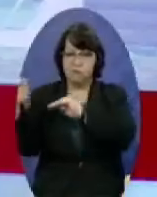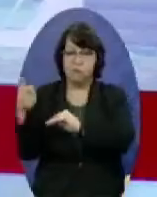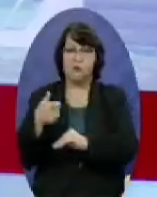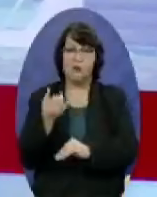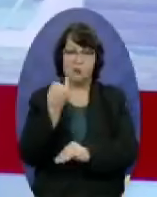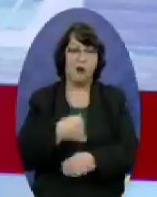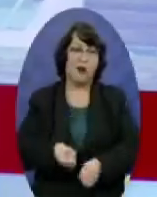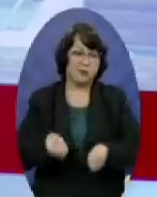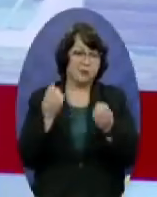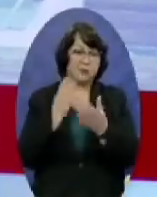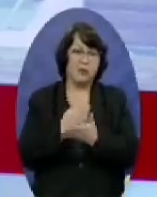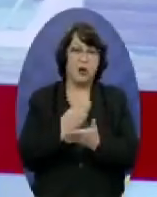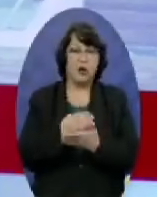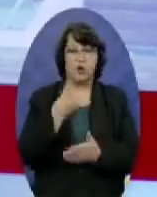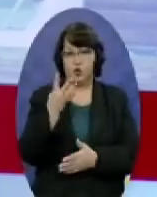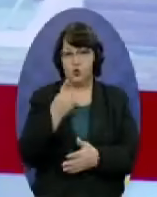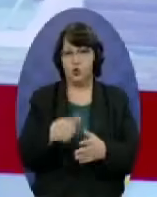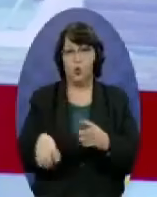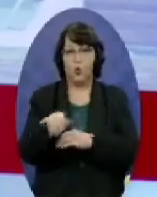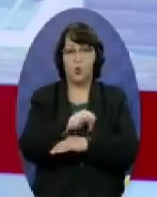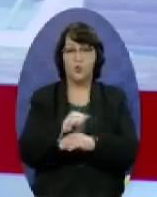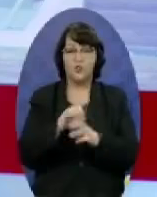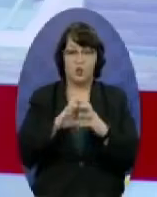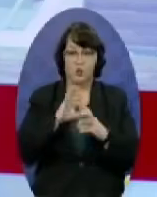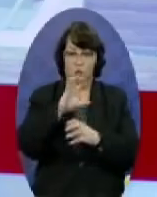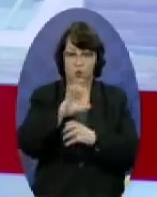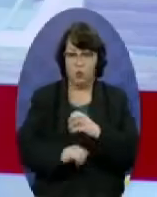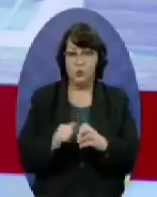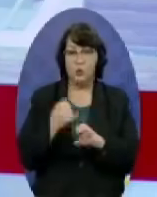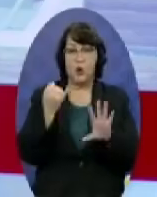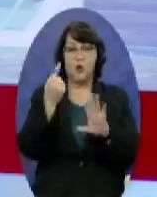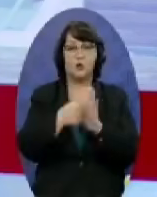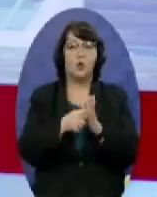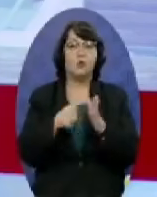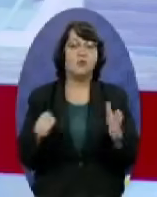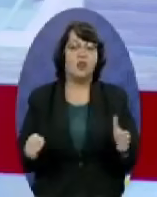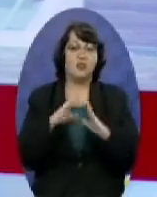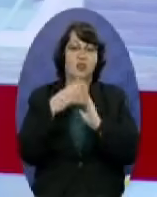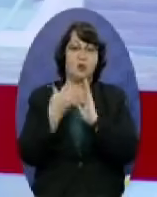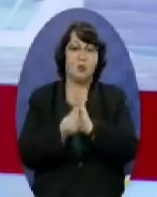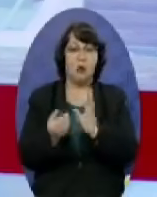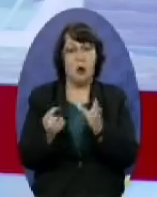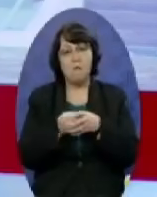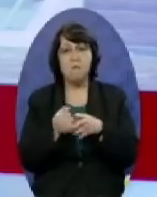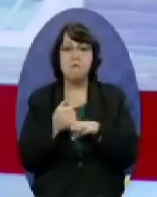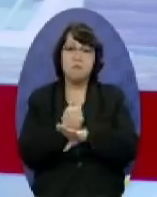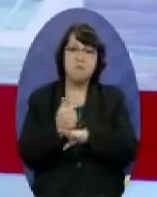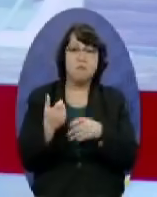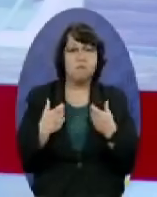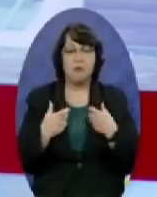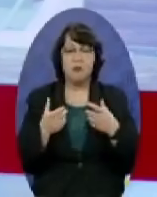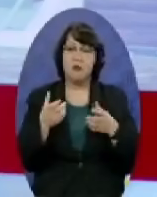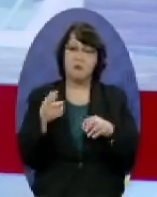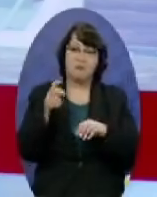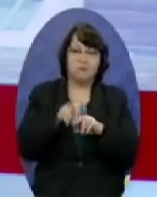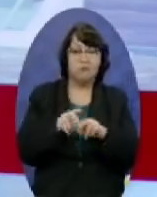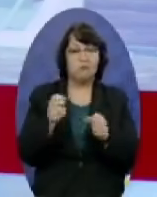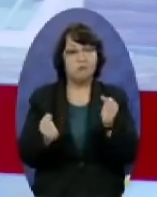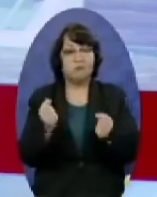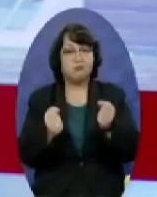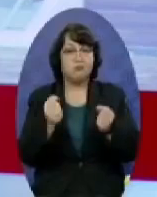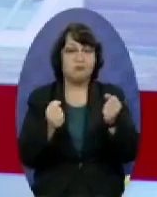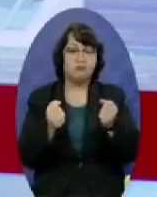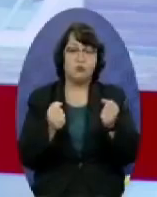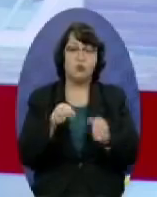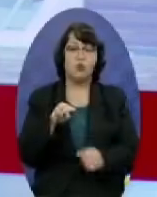Дэлхийн 41 орноор машинтайгаа 6 сарын турш аялсан төвшин жаргалын гэр бүлийг бид энэ удаагийн цагийн хурдээр онцолж байна. За хамгийн бага